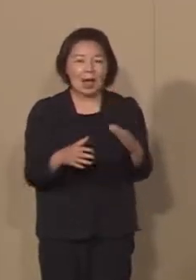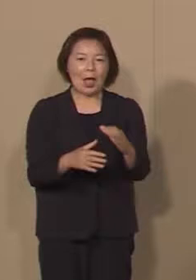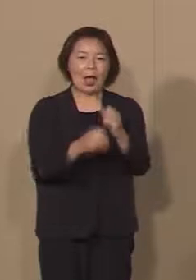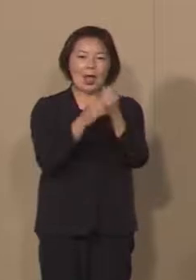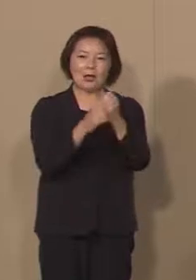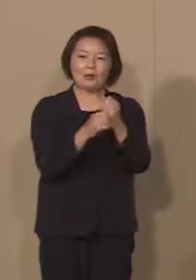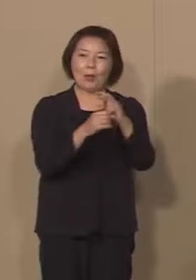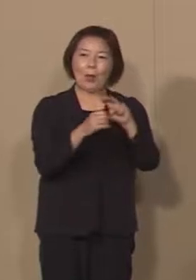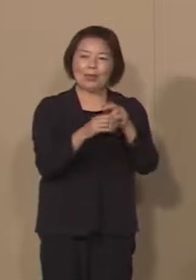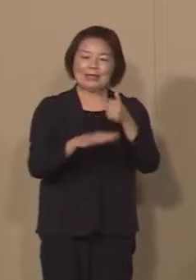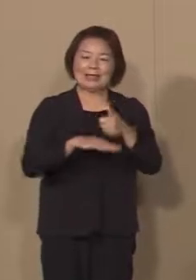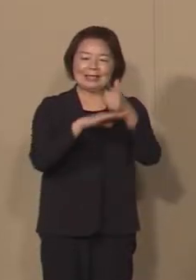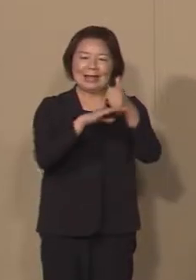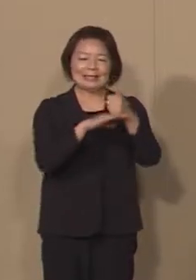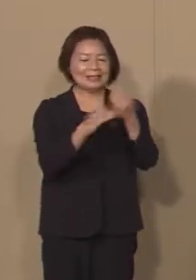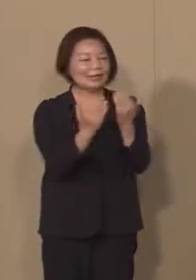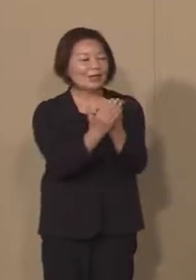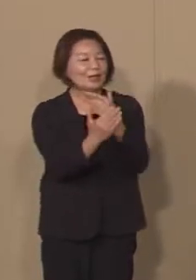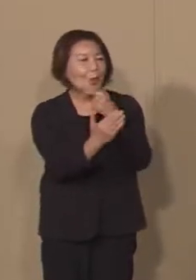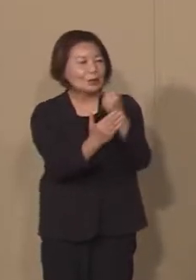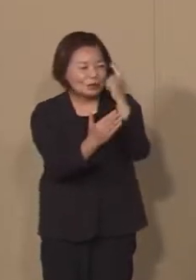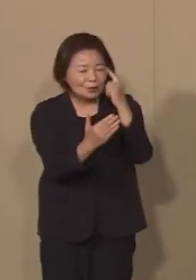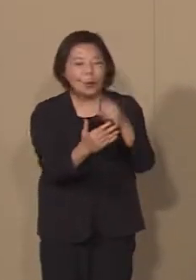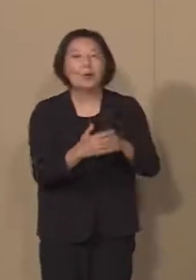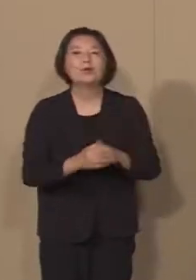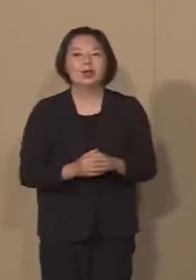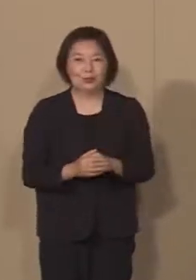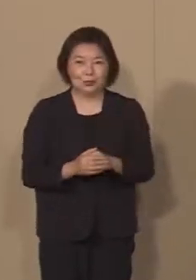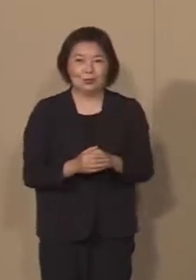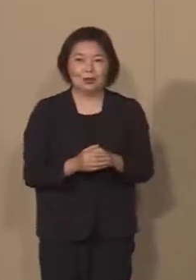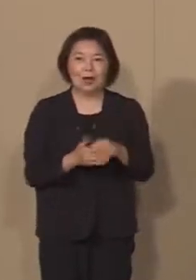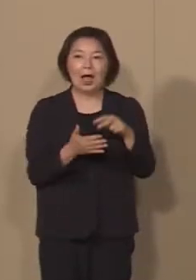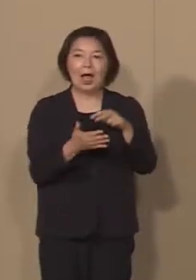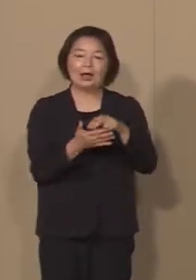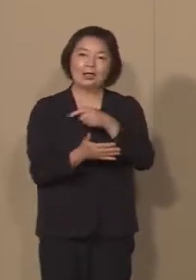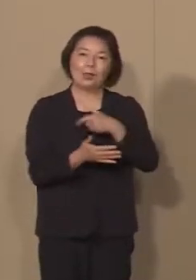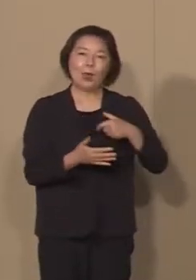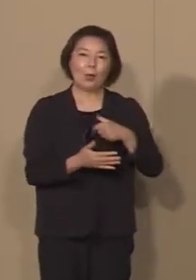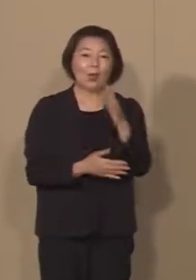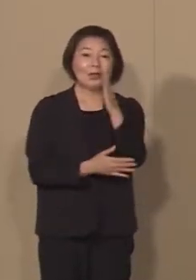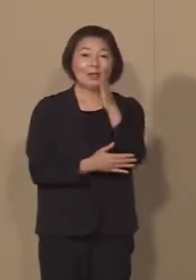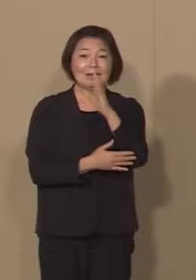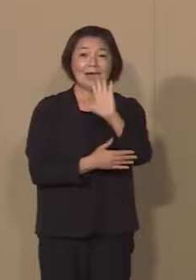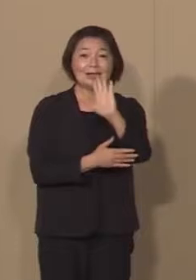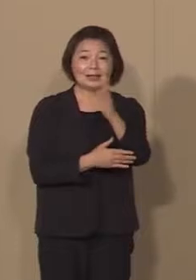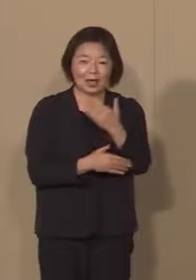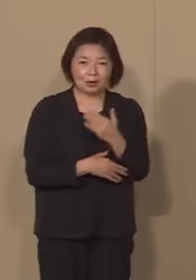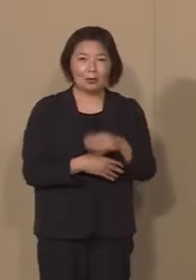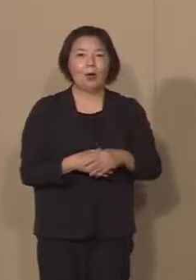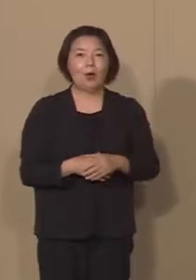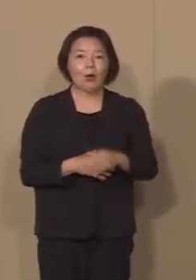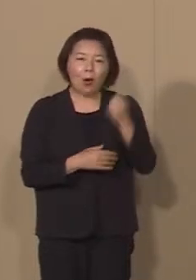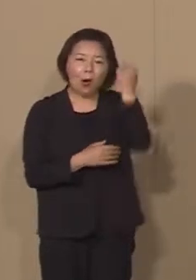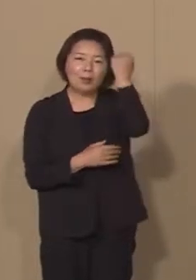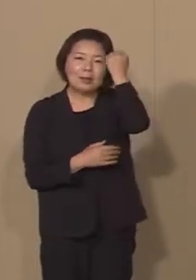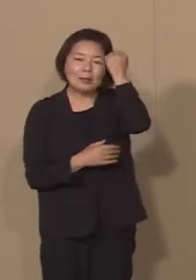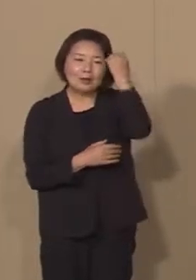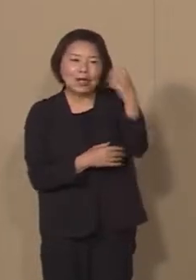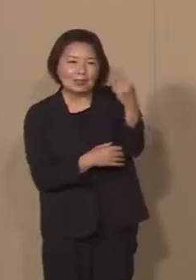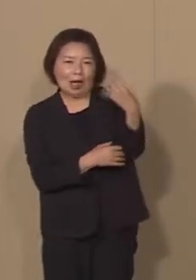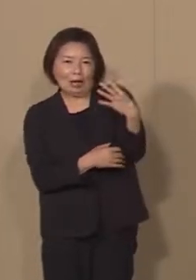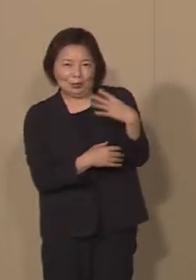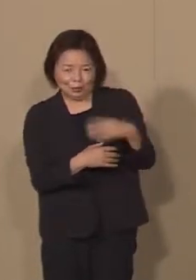あっちでもねこれじゃあ今回もりっ子してないんでされてないんですけどちょっと政治家なのが面倒くさいというおっしゃるじゃないはい